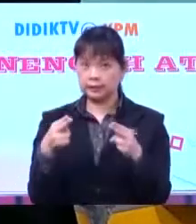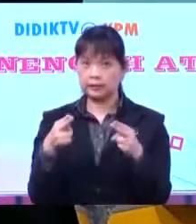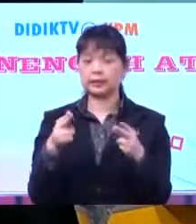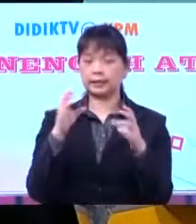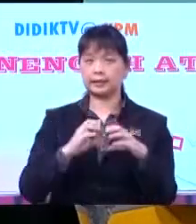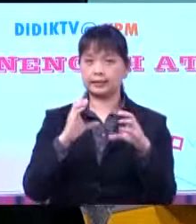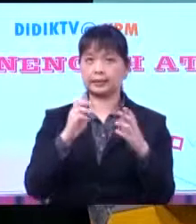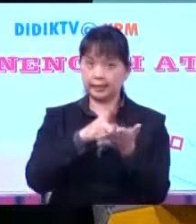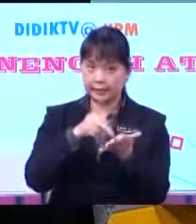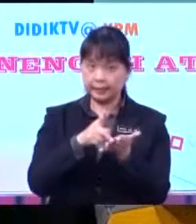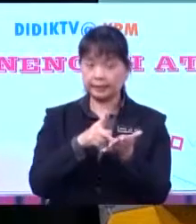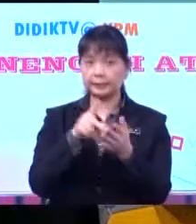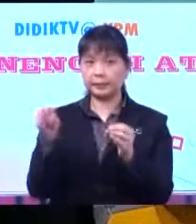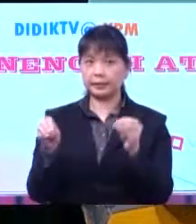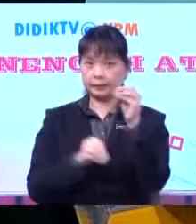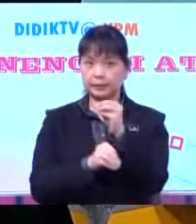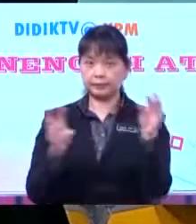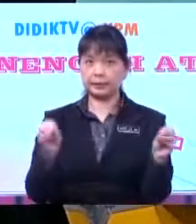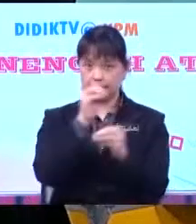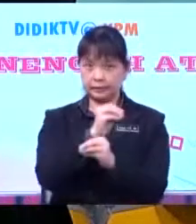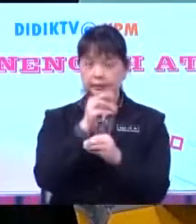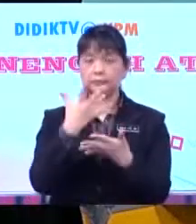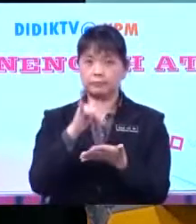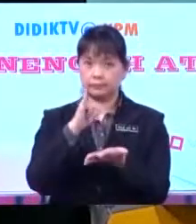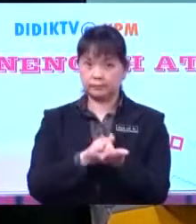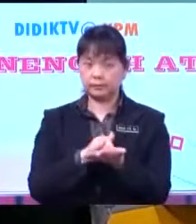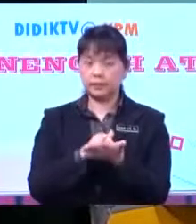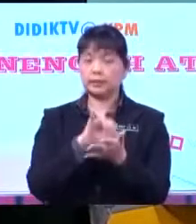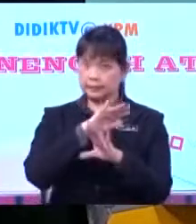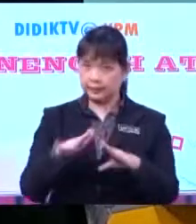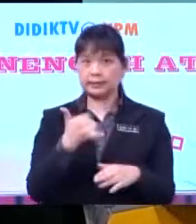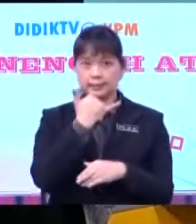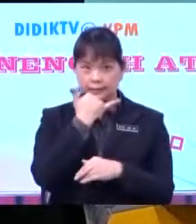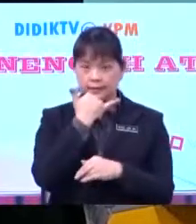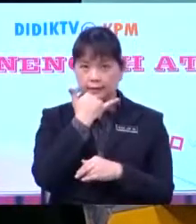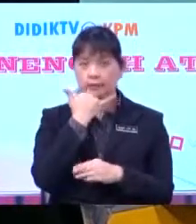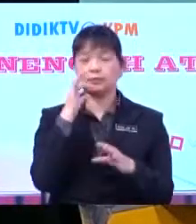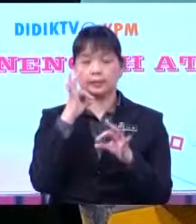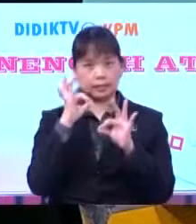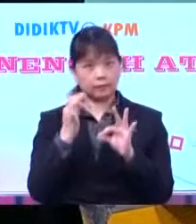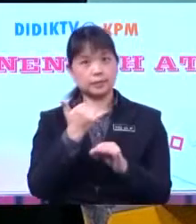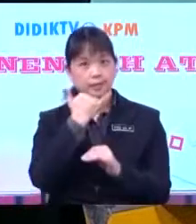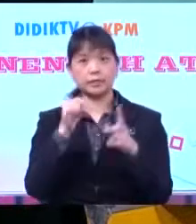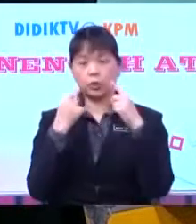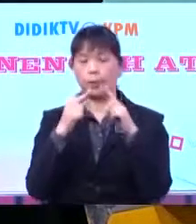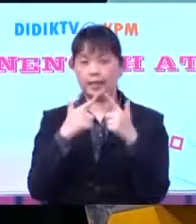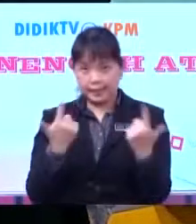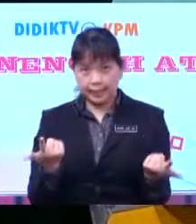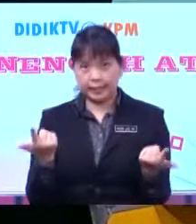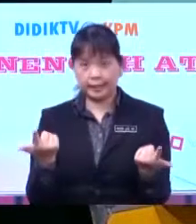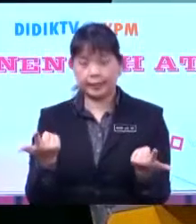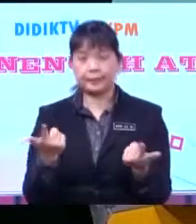pindah memindah pastikan Maher ada pelajarnya tersilap pindah Ajeng pendapat lain G